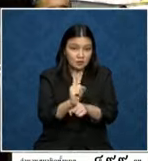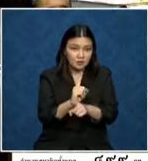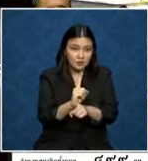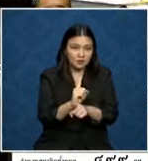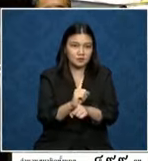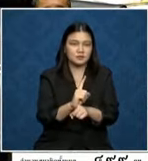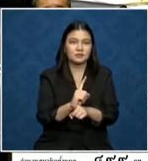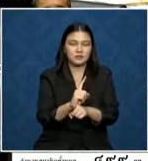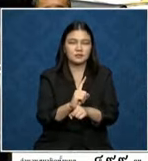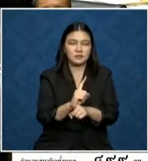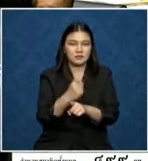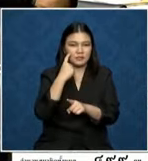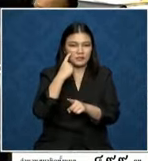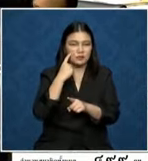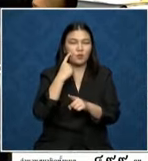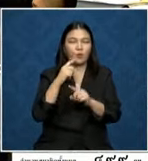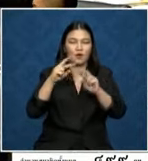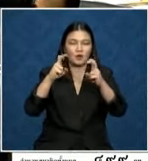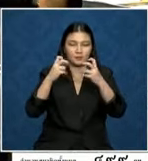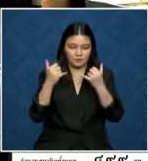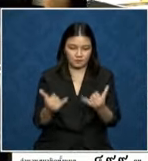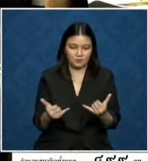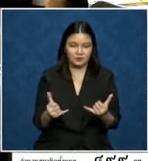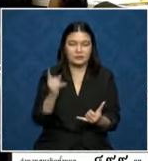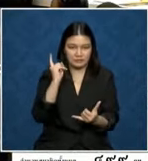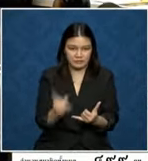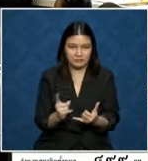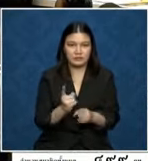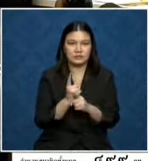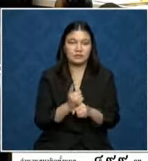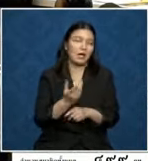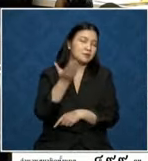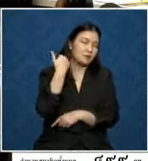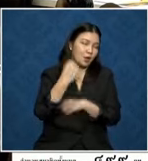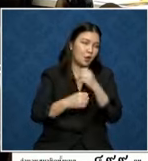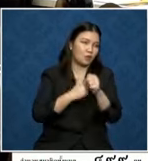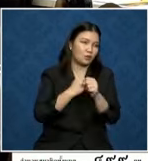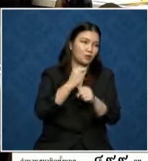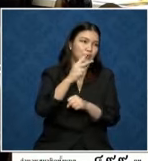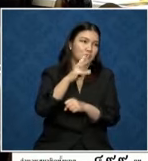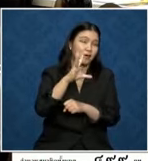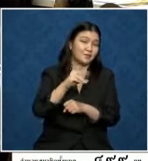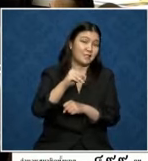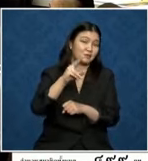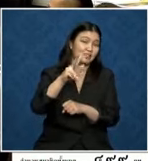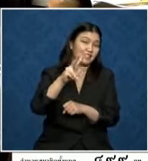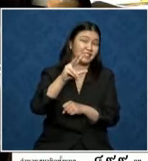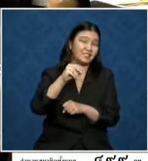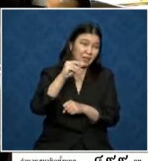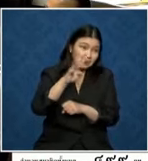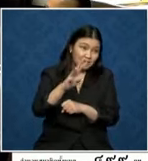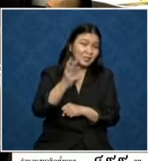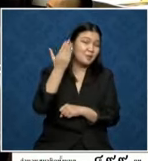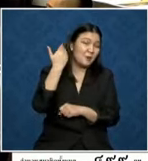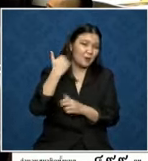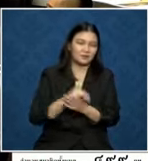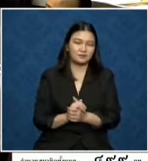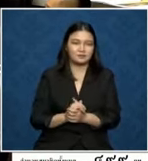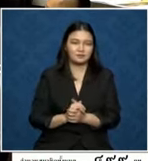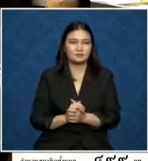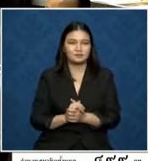ที่เกิดขึ้นณขณะประกาศใช้กฎหมายนั้นครับไม่ได้หมายความว่าผมไม่เห็นด้วยกับร่างพรบ